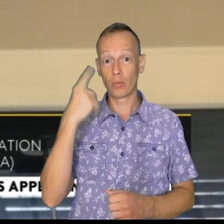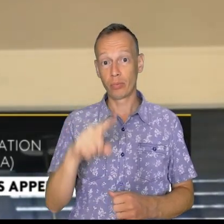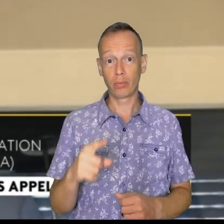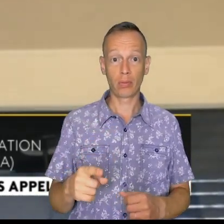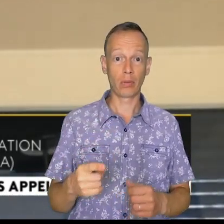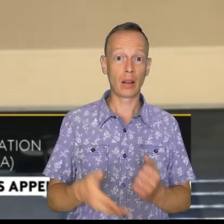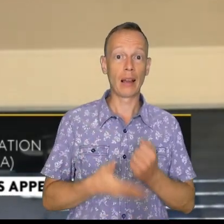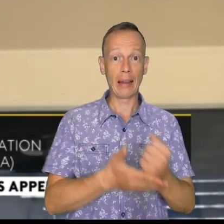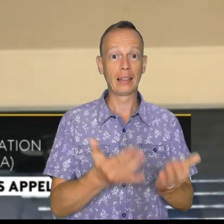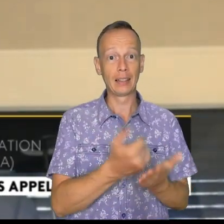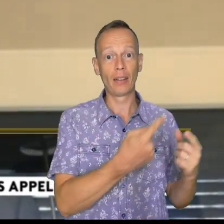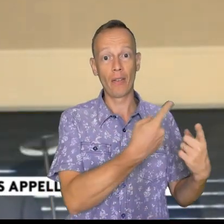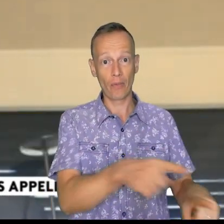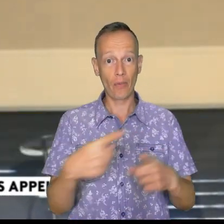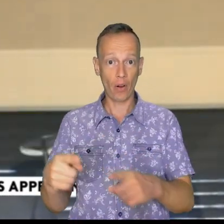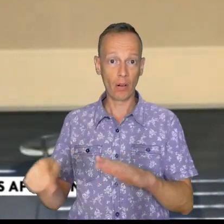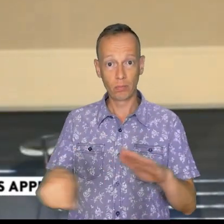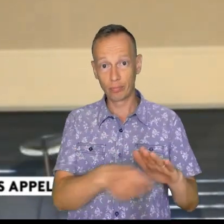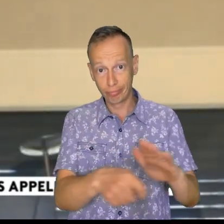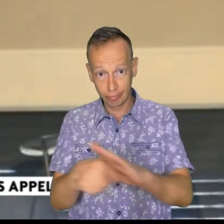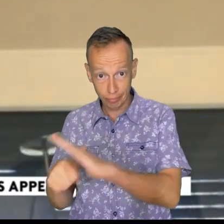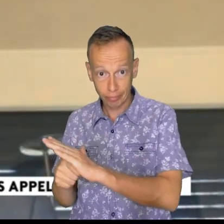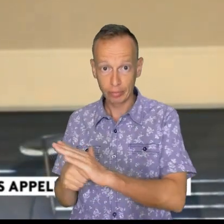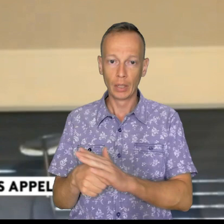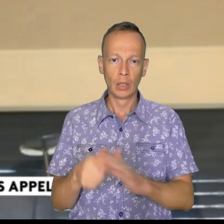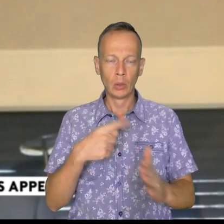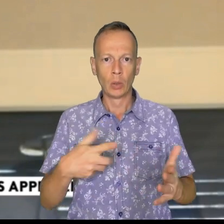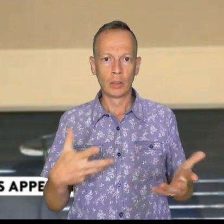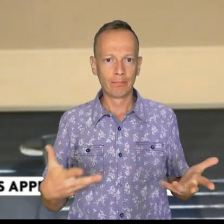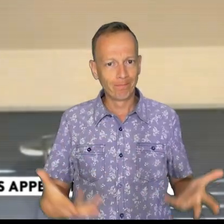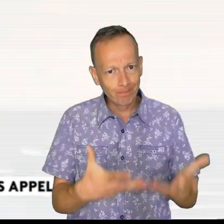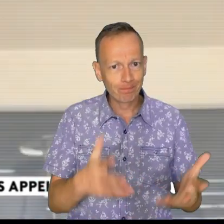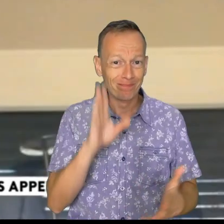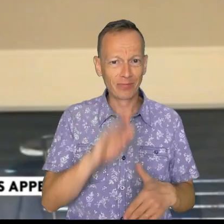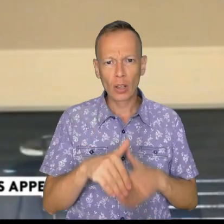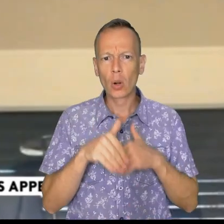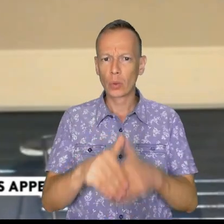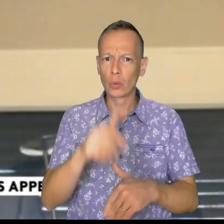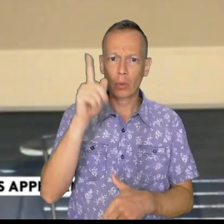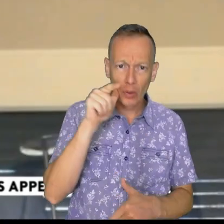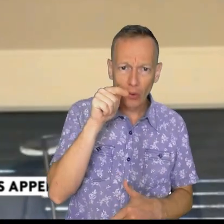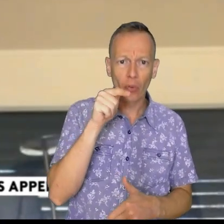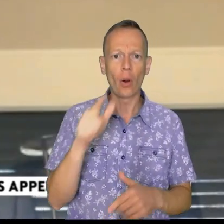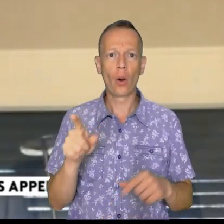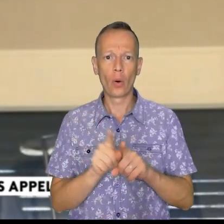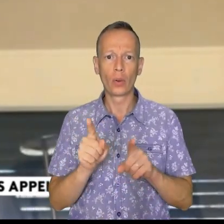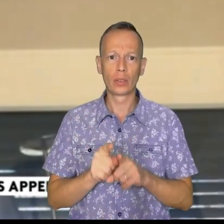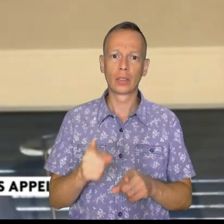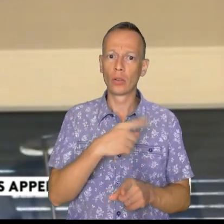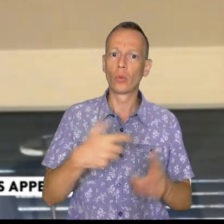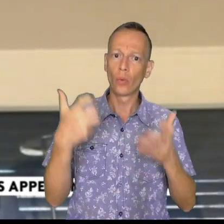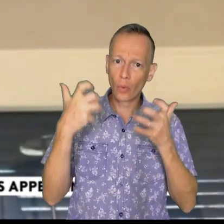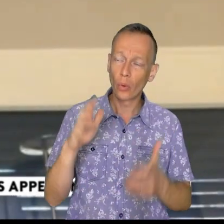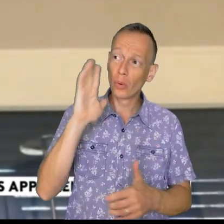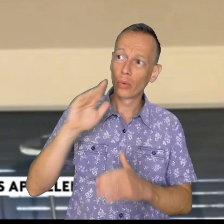d'Outre-mer, on les incite très très vivement à continuer. Ça nous paraîtrait aller dans le sens de ce qu'on